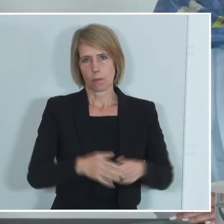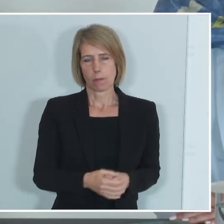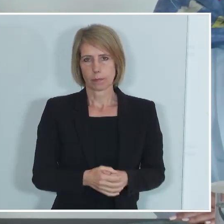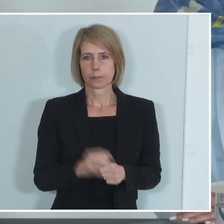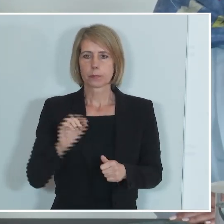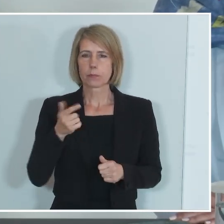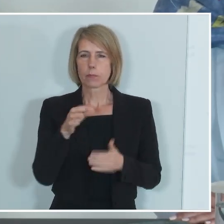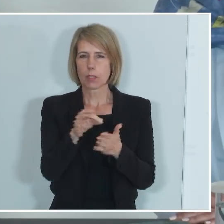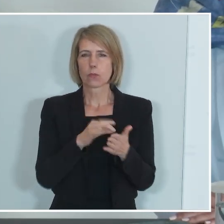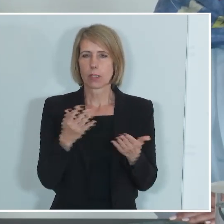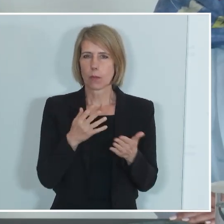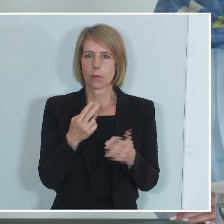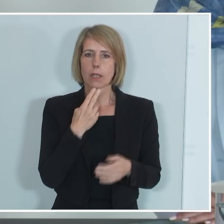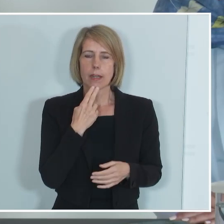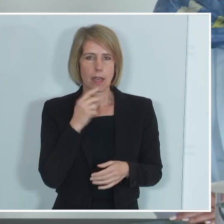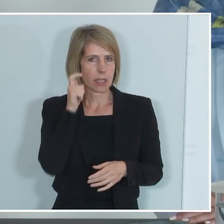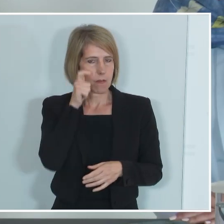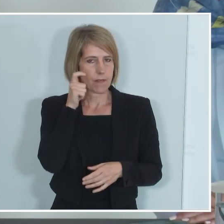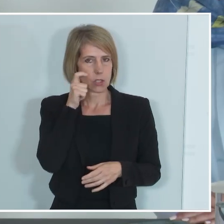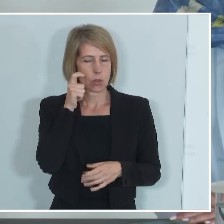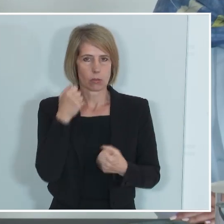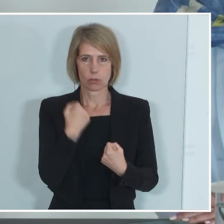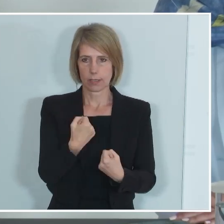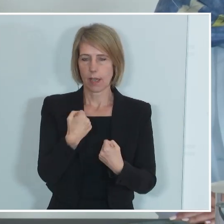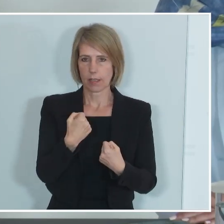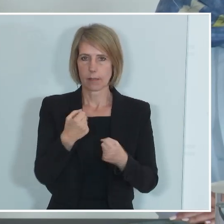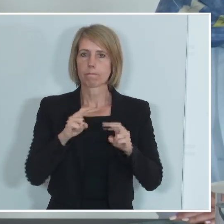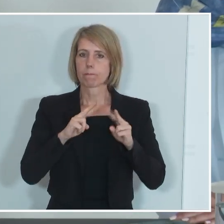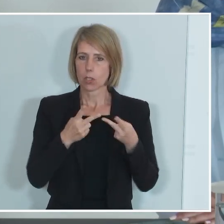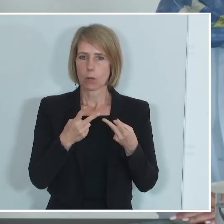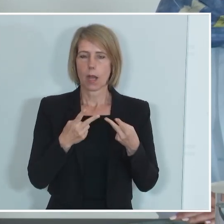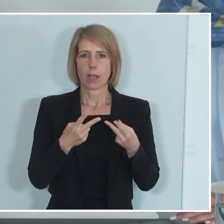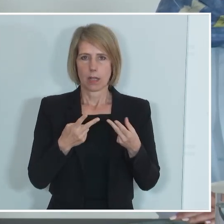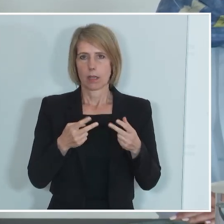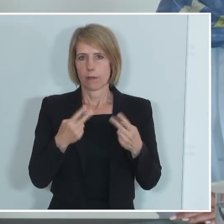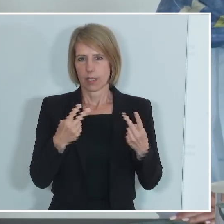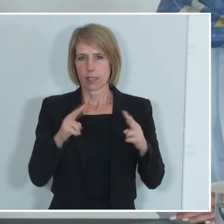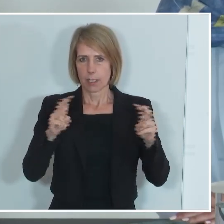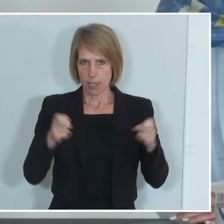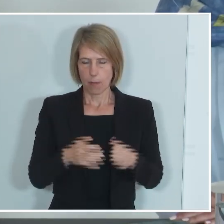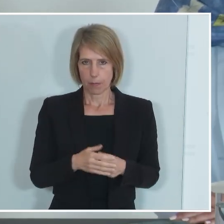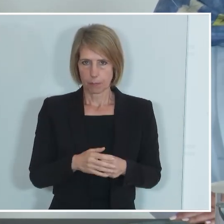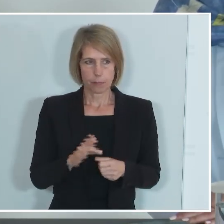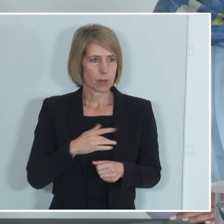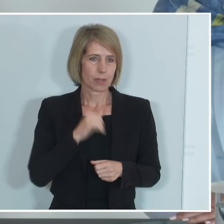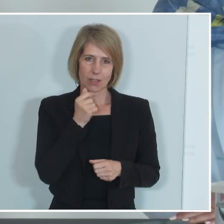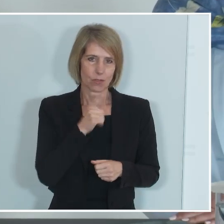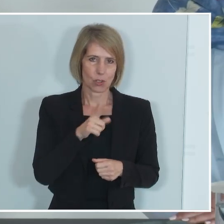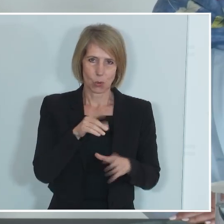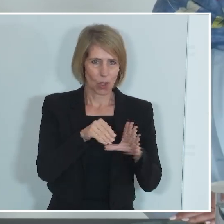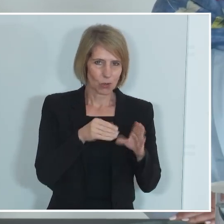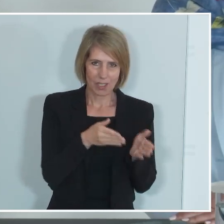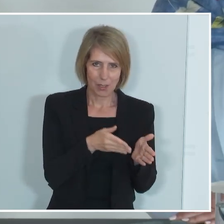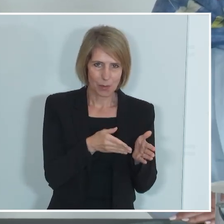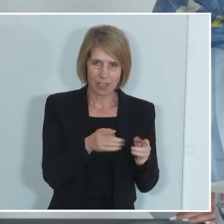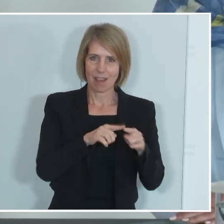möchte, ist die Energieversorgungssicherheit als globaler Wettbewerbsfaktor. Ich glaube, es ist klar, es betrifft nicht nur Unternehmen, es betrifft auch